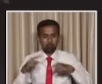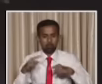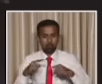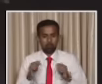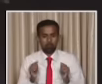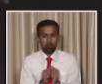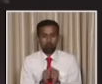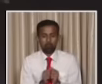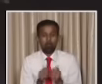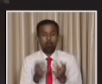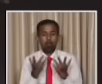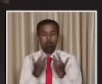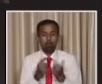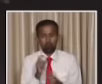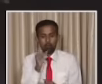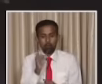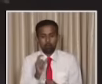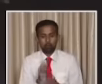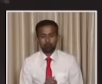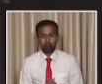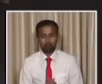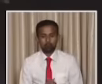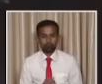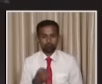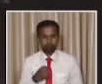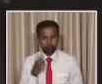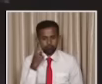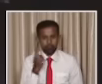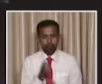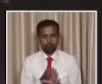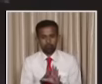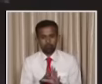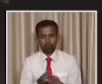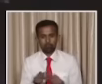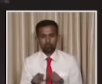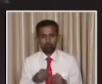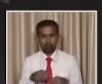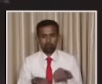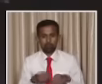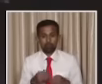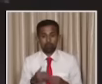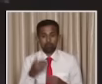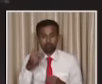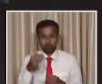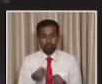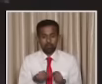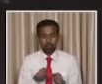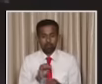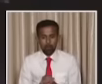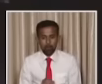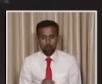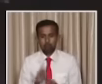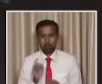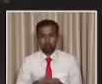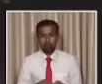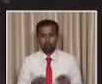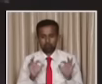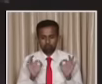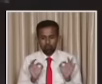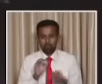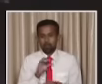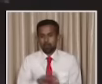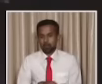කරලා තියෙන්නේ කොච්චරද කියන එක හොයා බලන්න වෙනවා. ඒ නිසා මම හිතනවා තරුණෙක් විදියට දේශපාලන අනාගතයක් තියෙන කෙනෙක් විදියට මේ ප්‍රශ්නේ හරි තැනින්